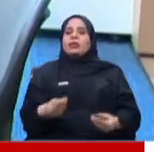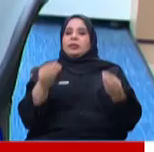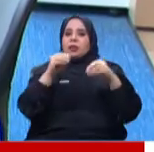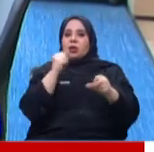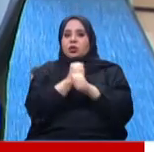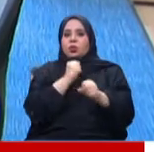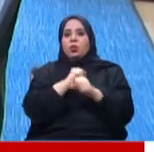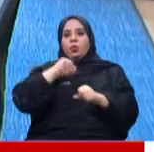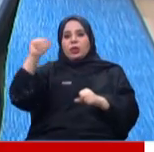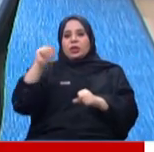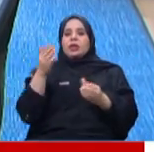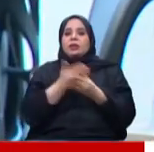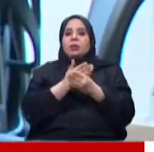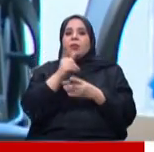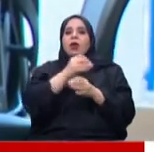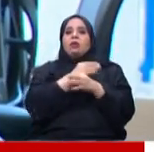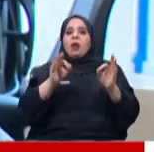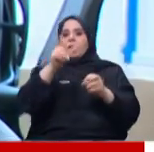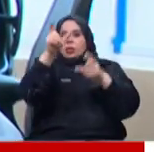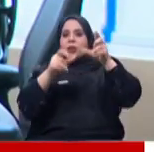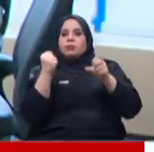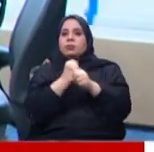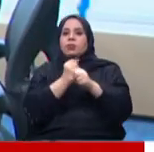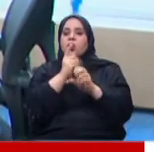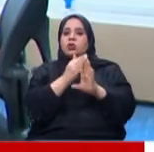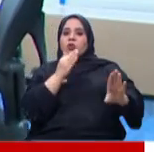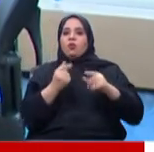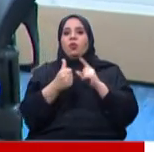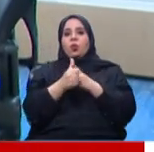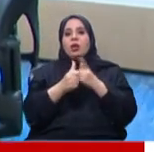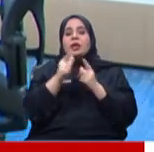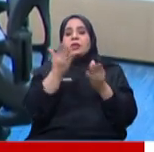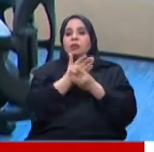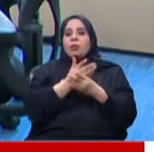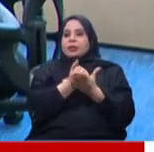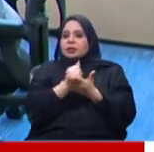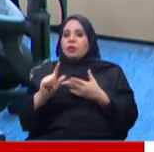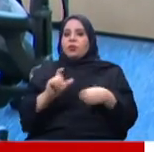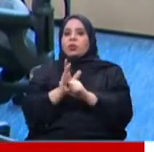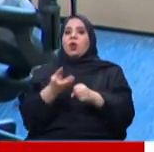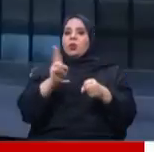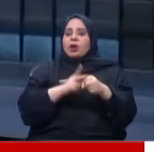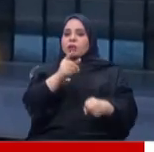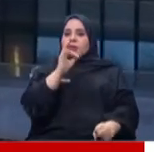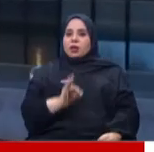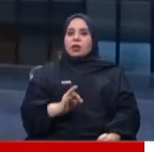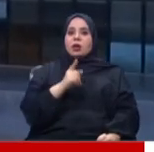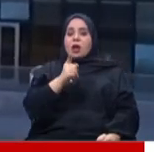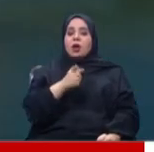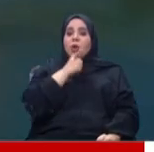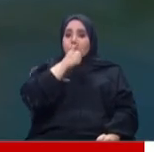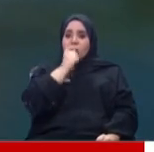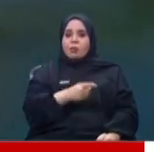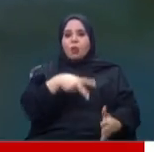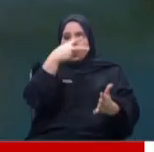أهمية الجهود الوطنية التي يقوم فيها جميع العاملين ضمن الصفوف الأولى لمكافحة انتشار فيروس كورونا، مؤكدا على